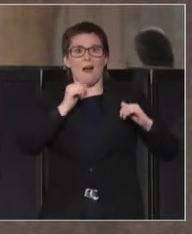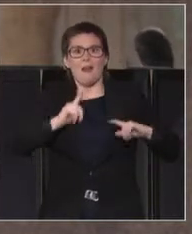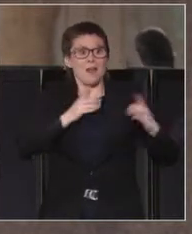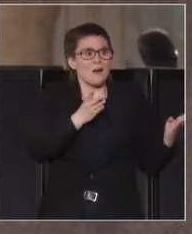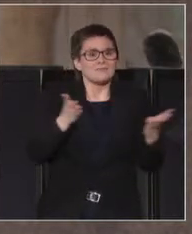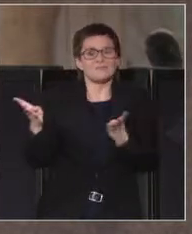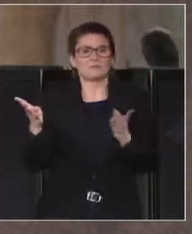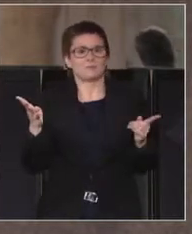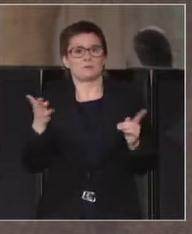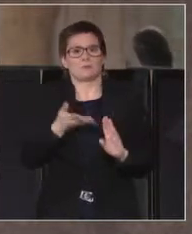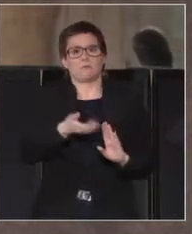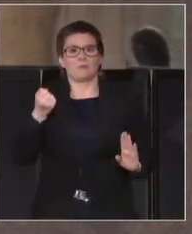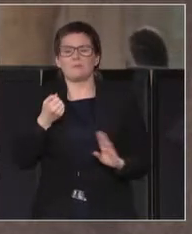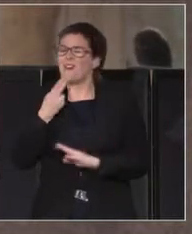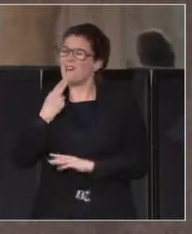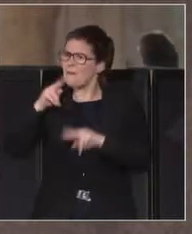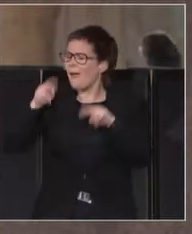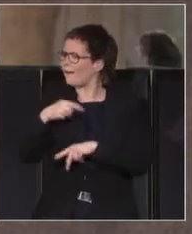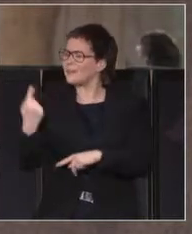das Recht, jemandem die Zukunft zu stehlen?